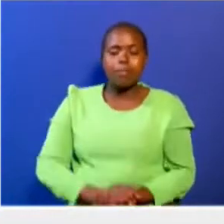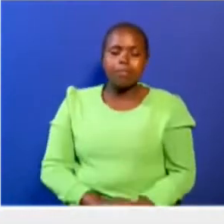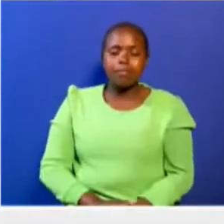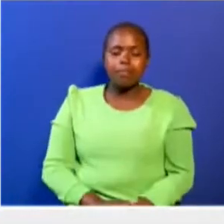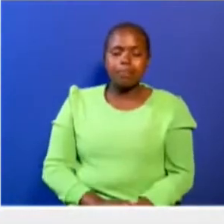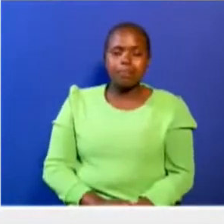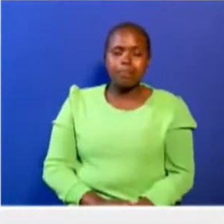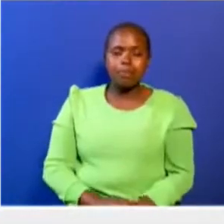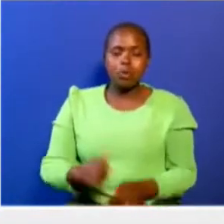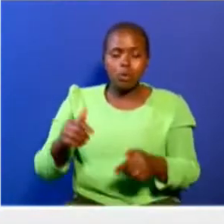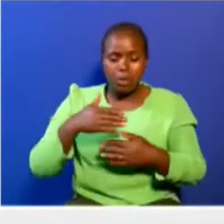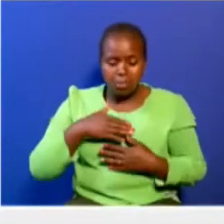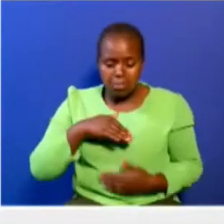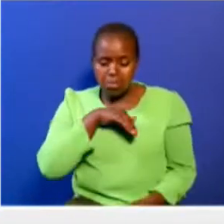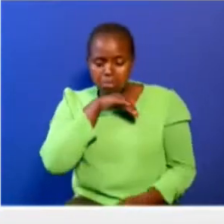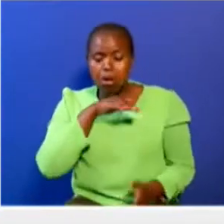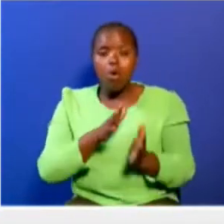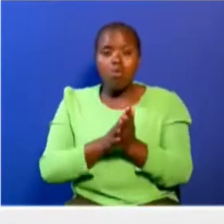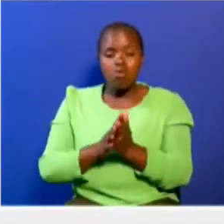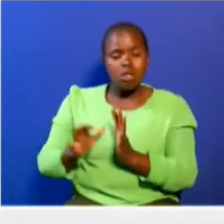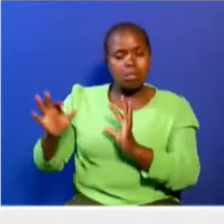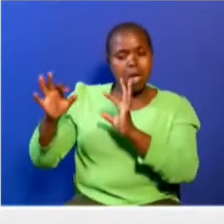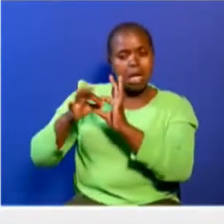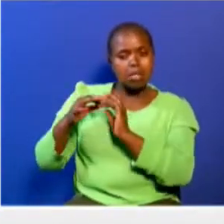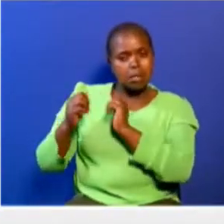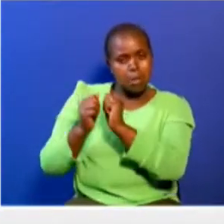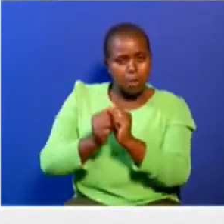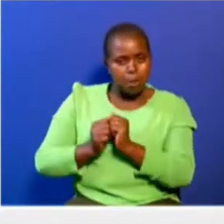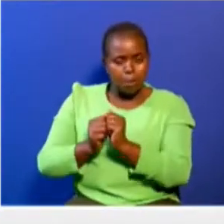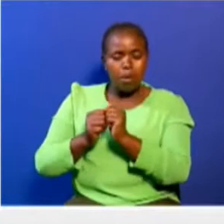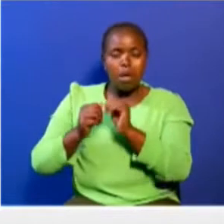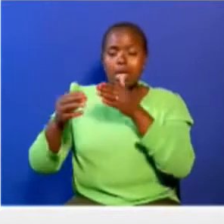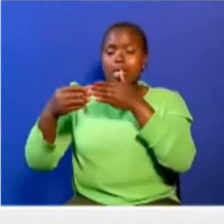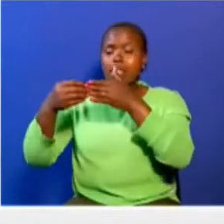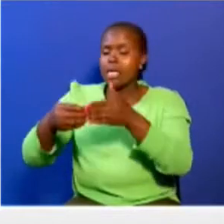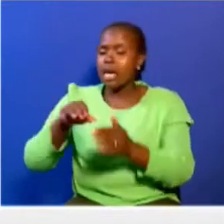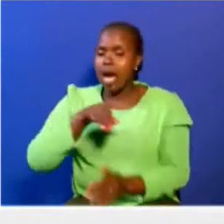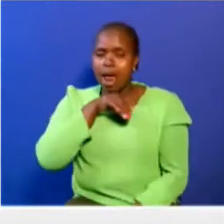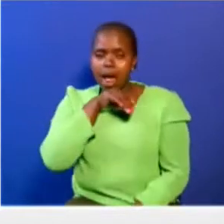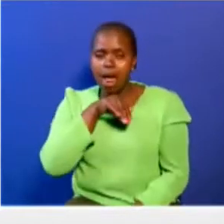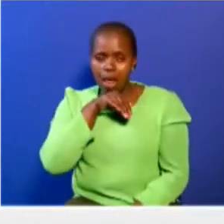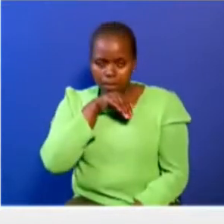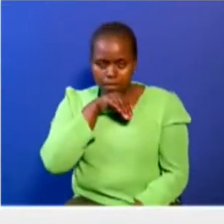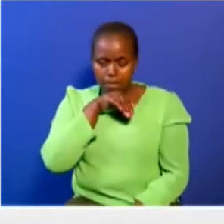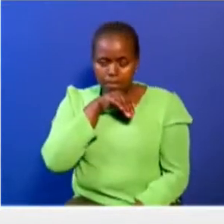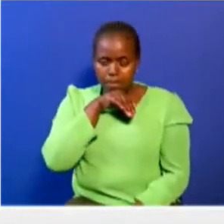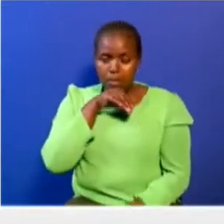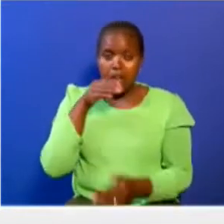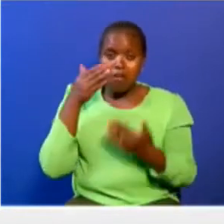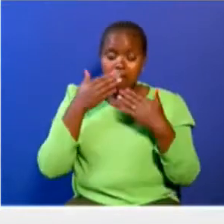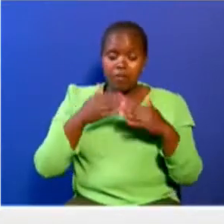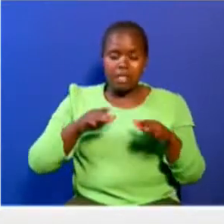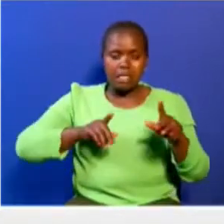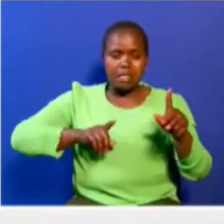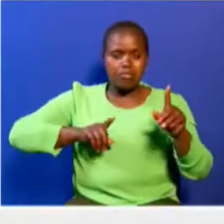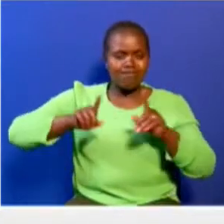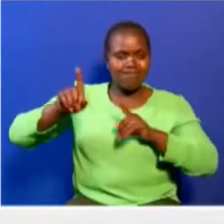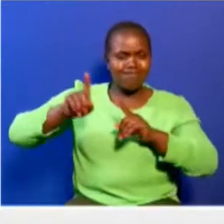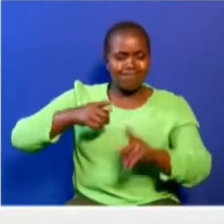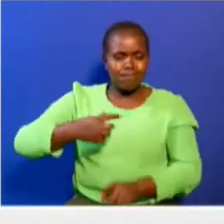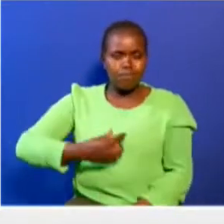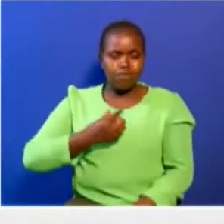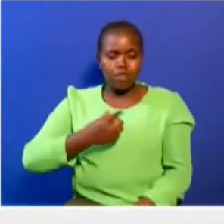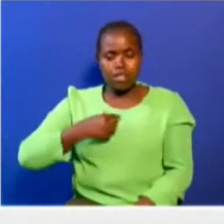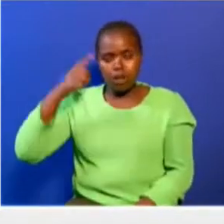Kinara wa ODM na muungano wa Azimio la Umoja ukiongozwa naye Raila Odinga amekamilisha ziara yake eneo la